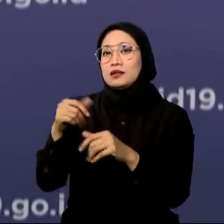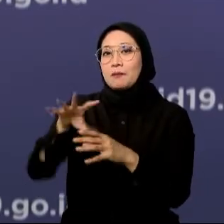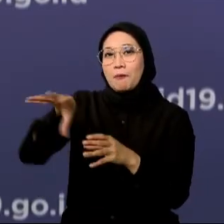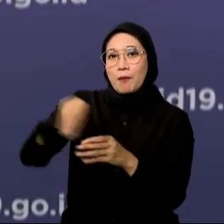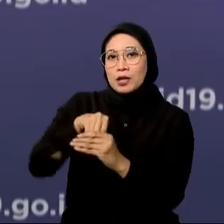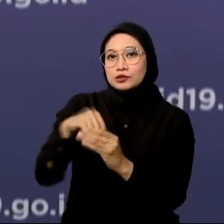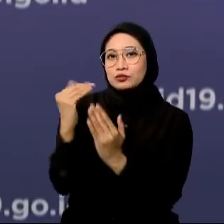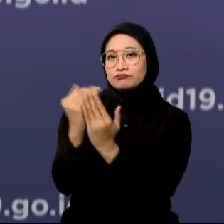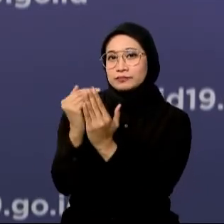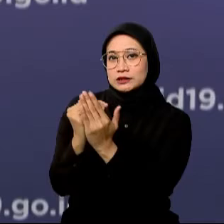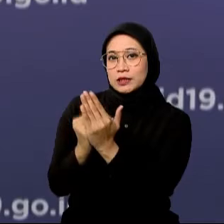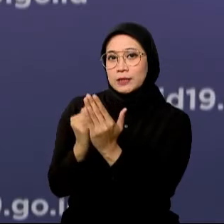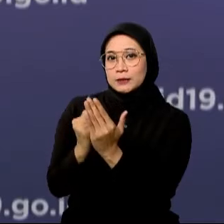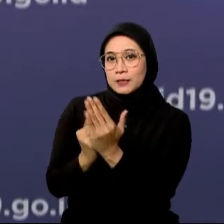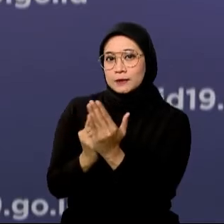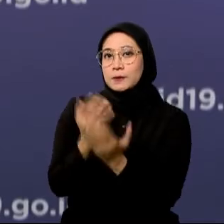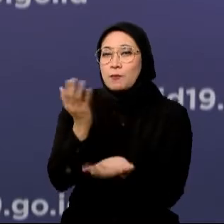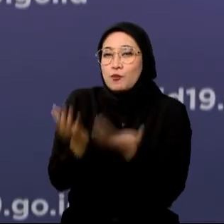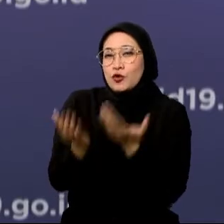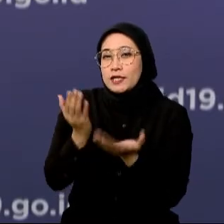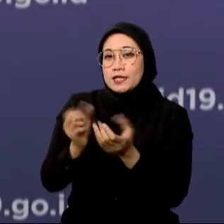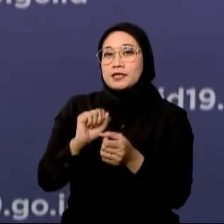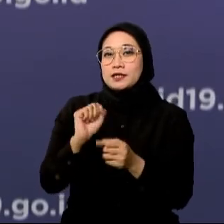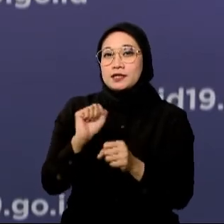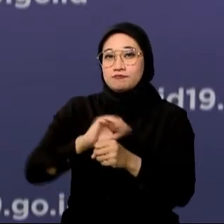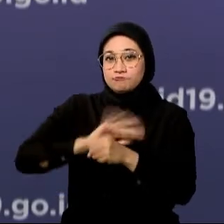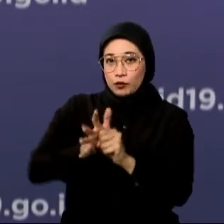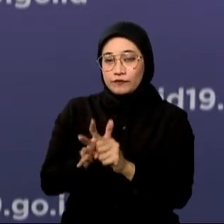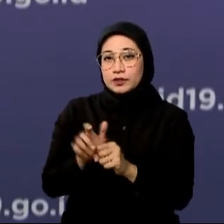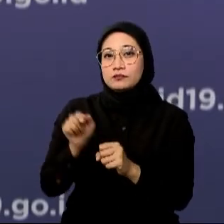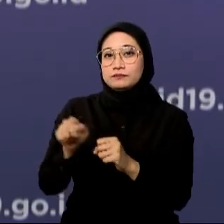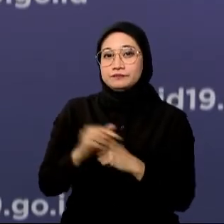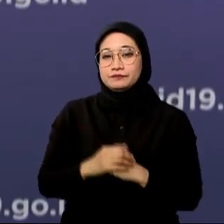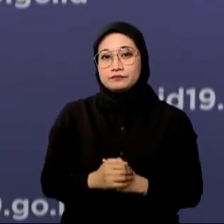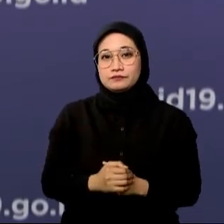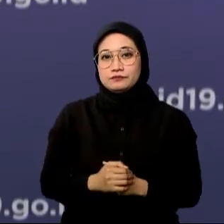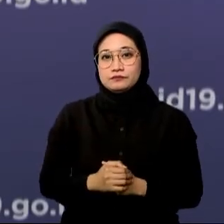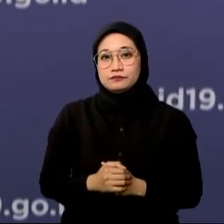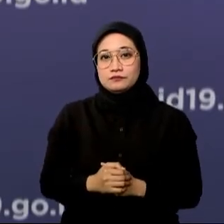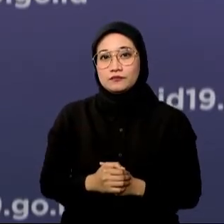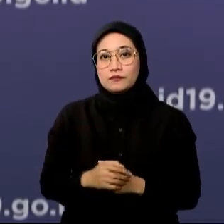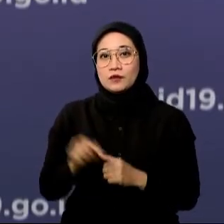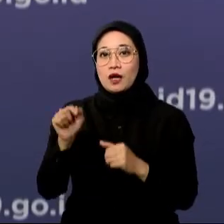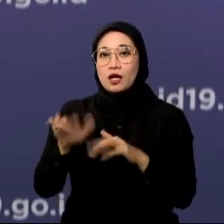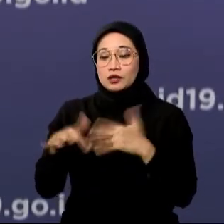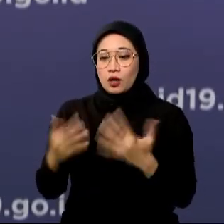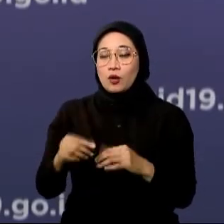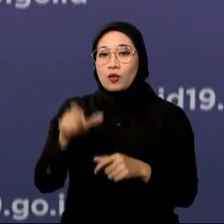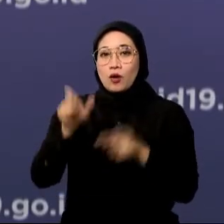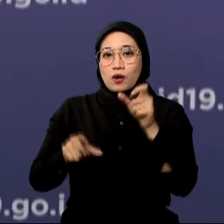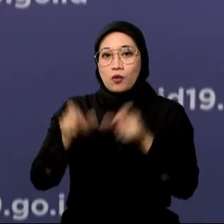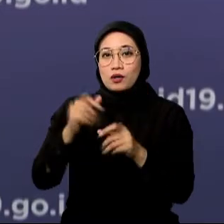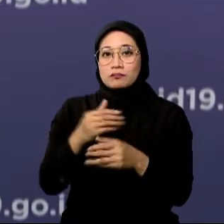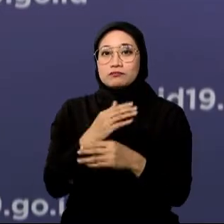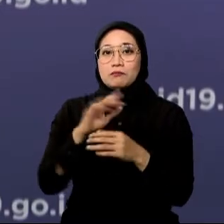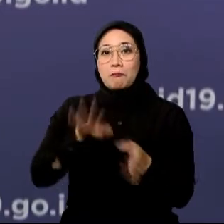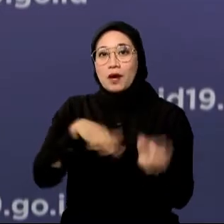konfirmasi COVID-19. Hal ini termasuk pasien DOA atau Death on Arrival, rujukan dari rumah sakit